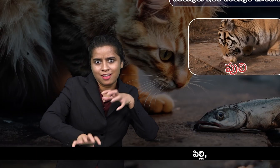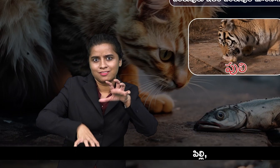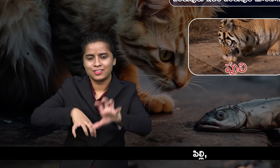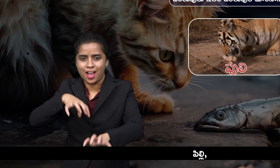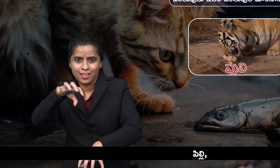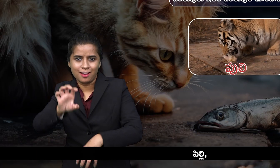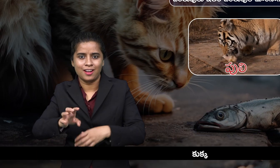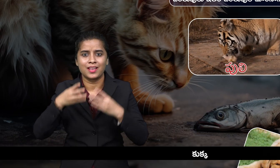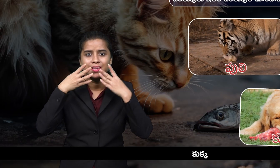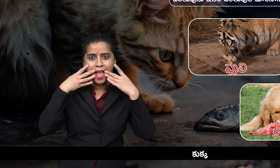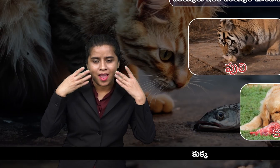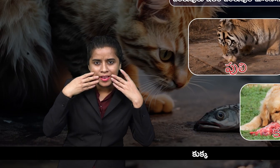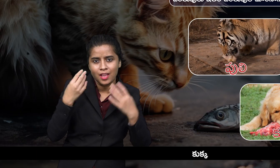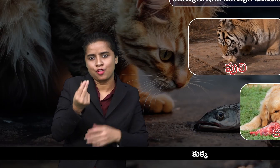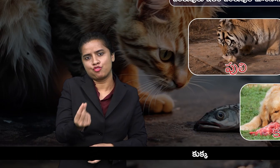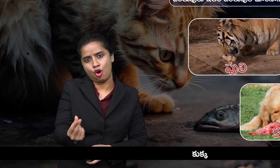పిల్లి, కుక్క.